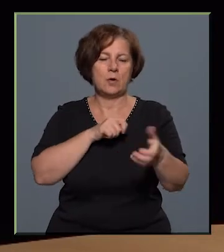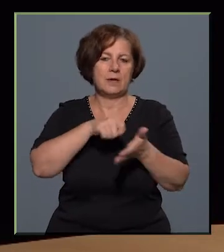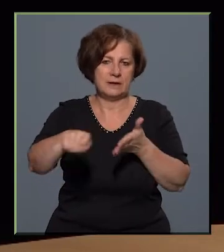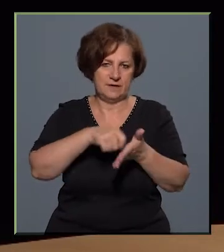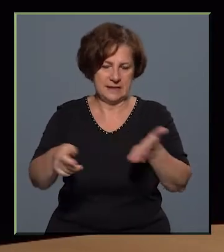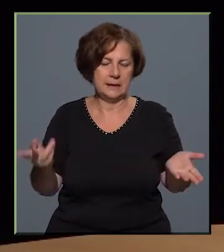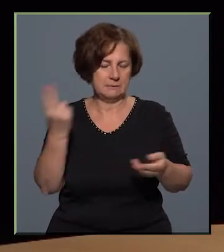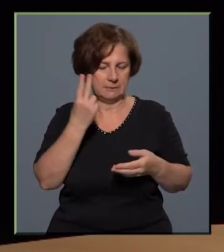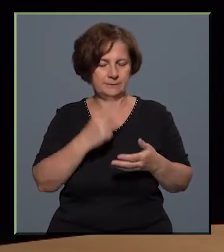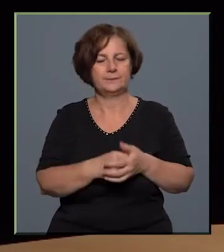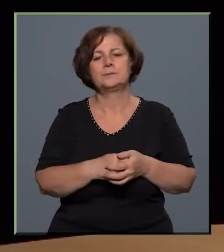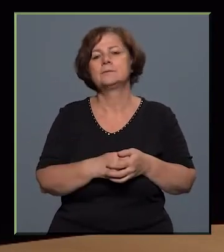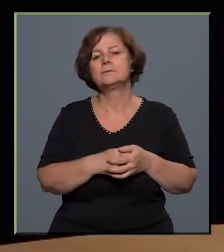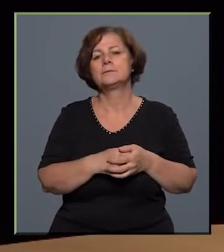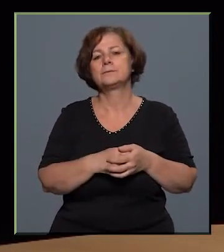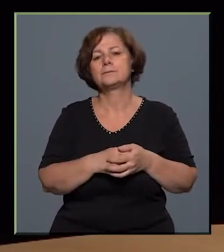ki fogja fizetni,